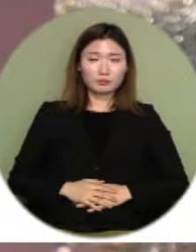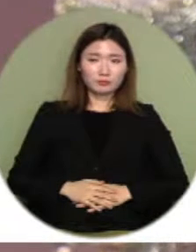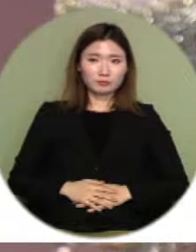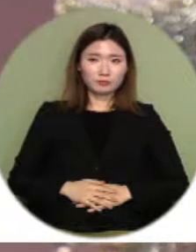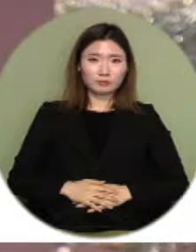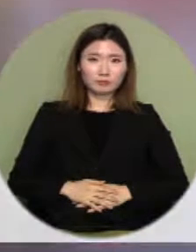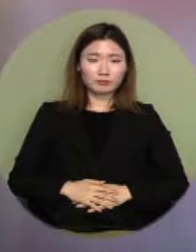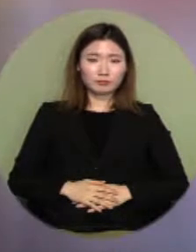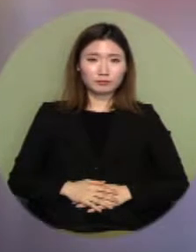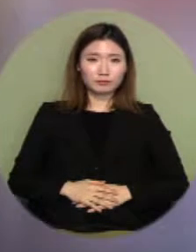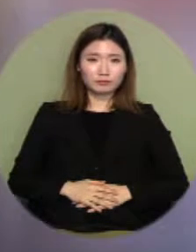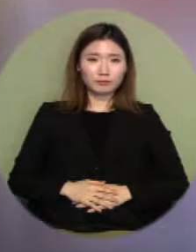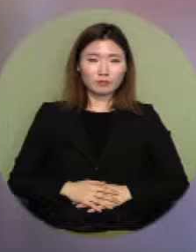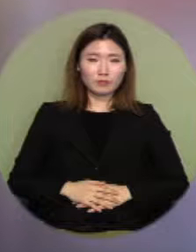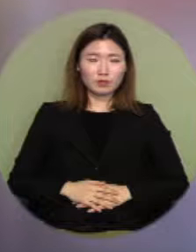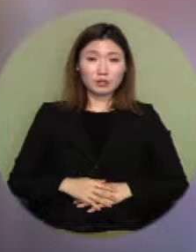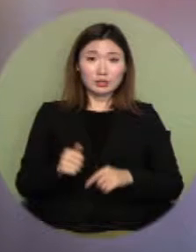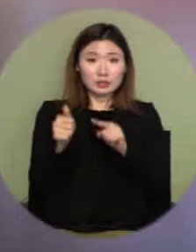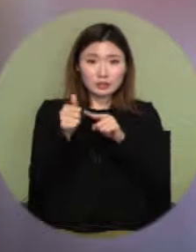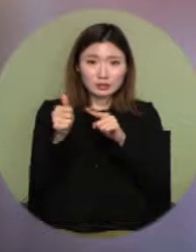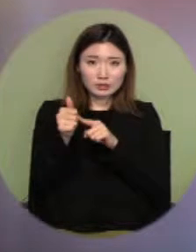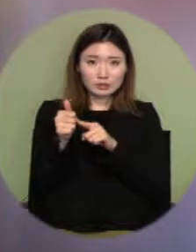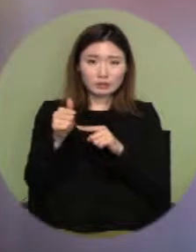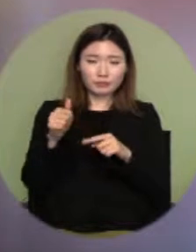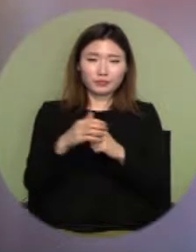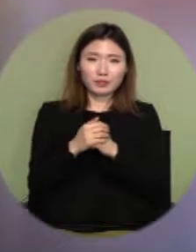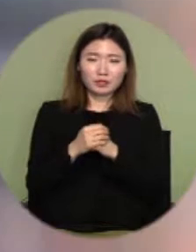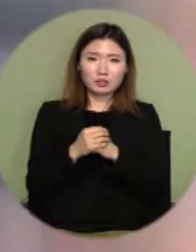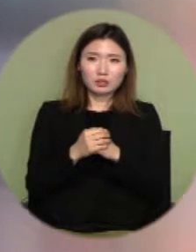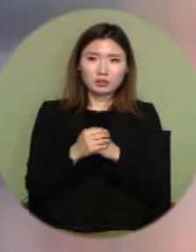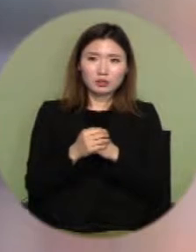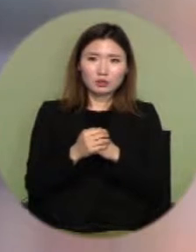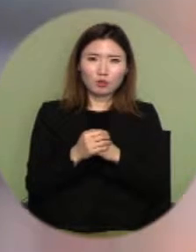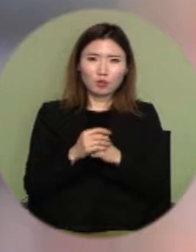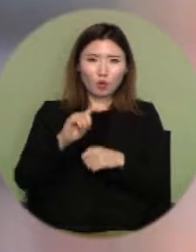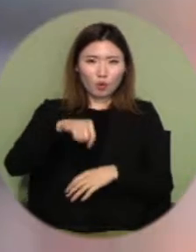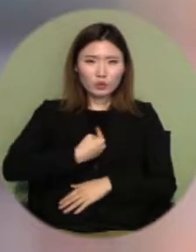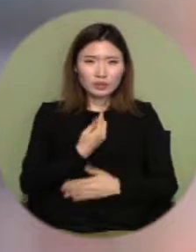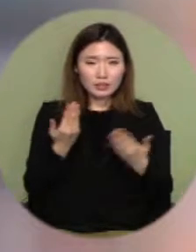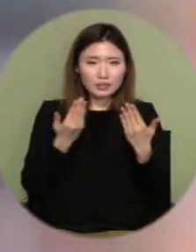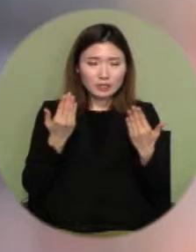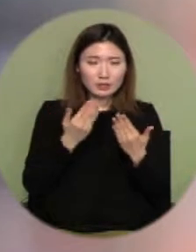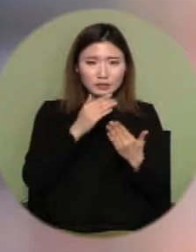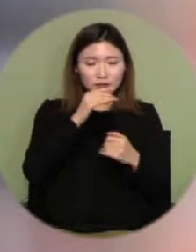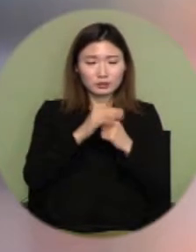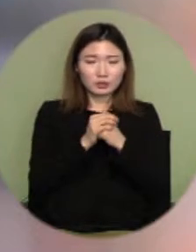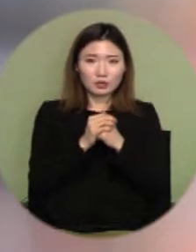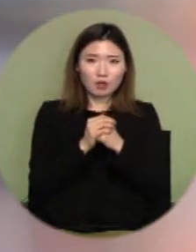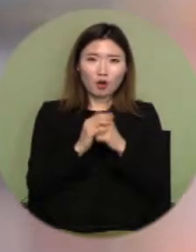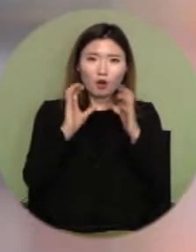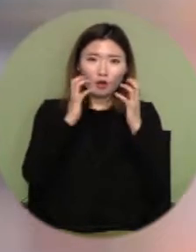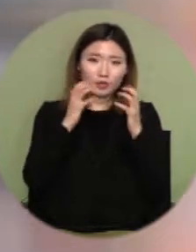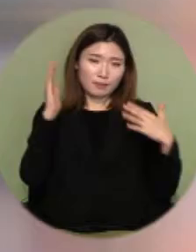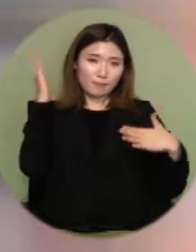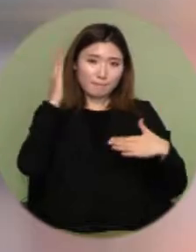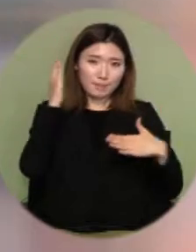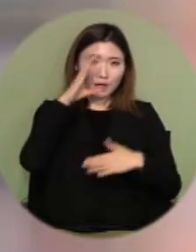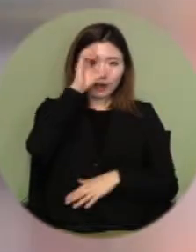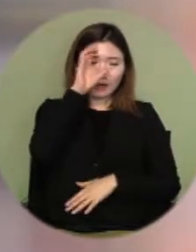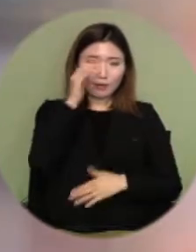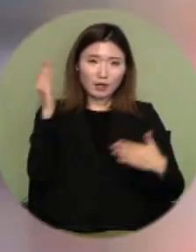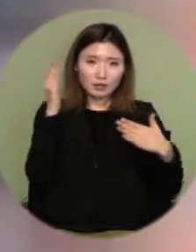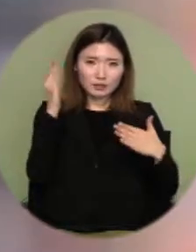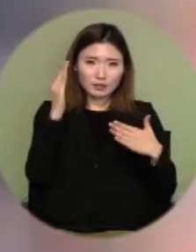의심하지 않았죠. 권 씨는 지난 12월부터 심야 시간에 혼자 일하는 어린 아르바이트생을 상대로 이와